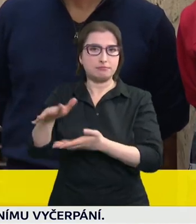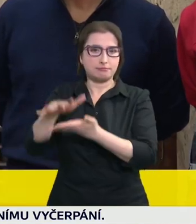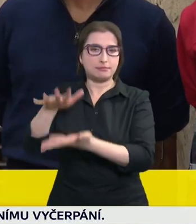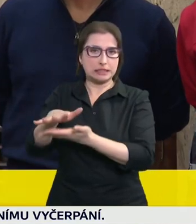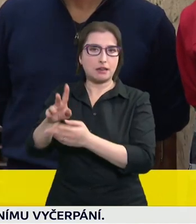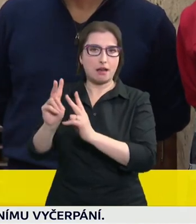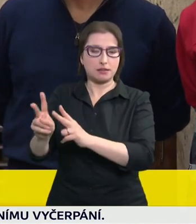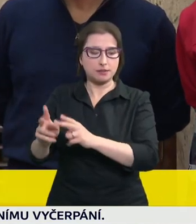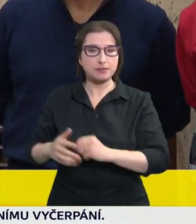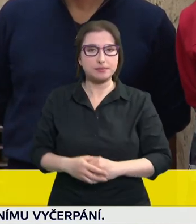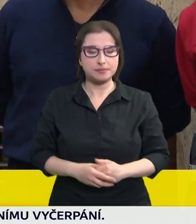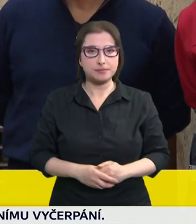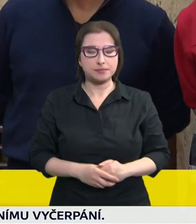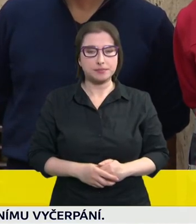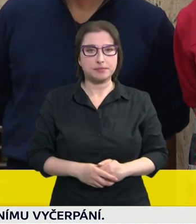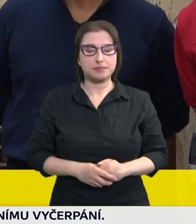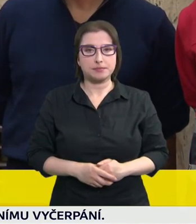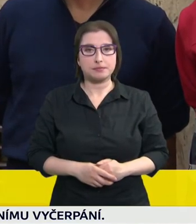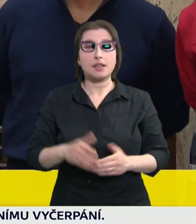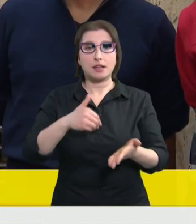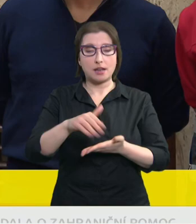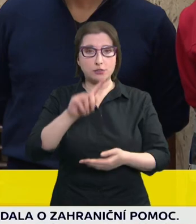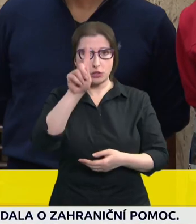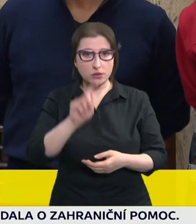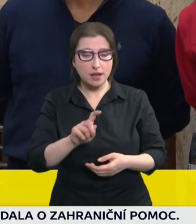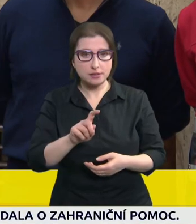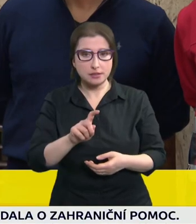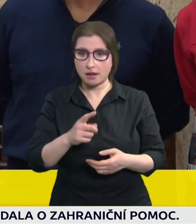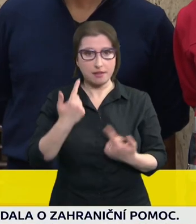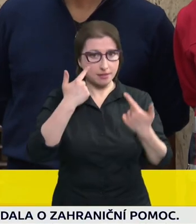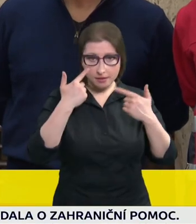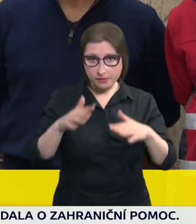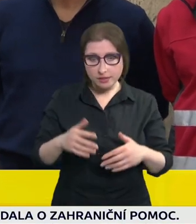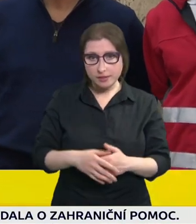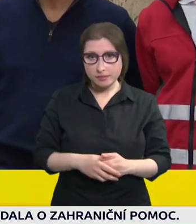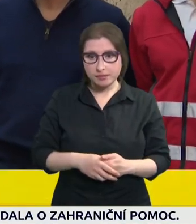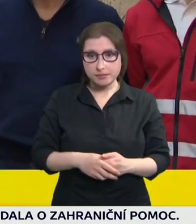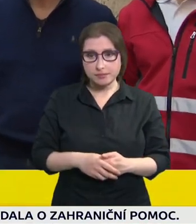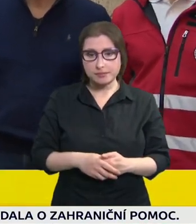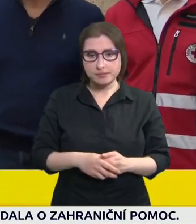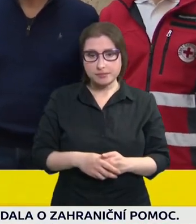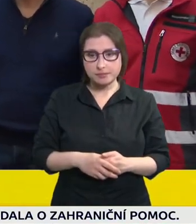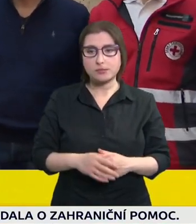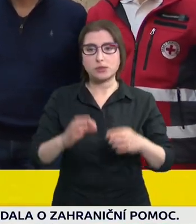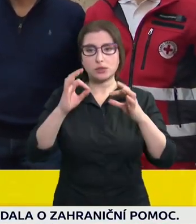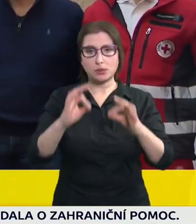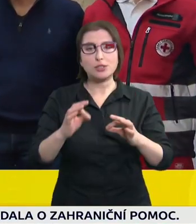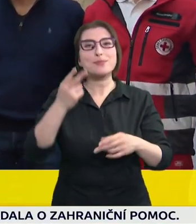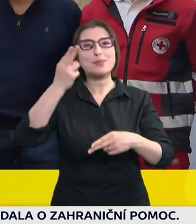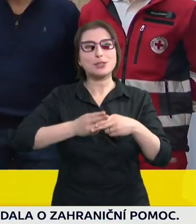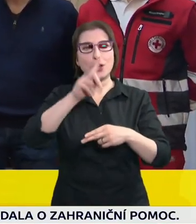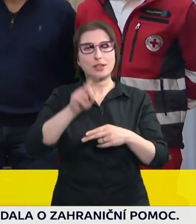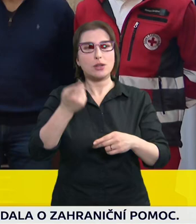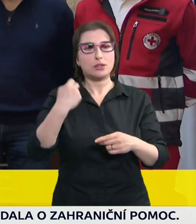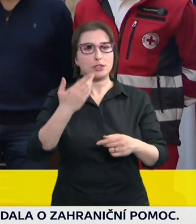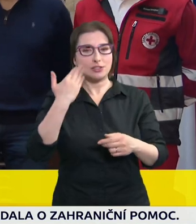Prosím, pokud je další dotaz, nevidím ho. Dobře, tak poslední dotaz ještě Česká televize.